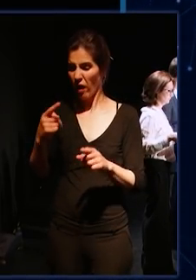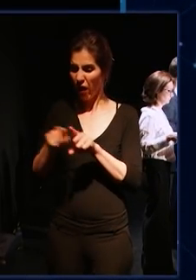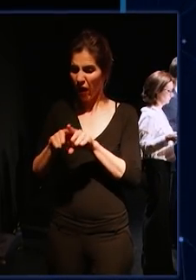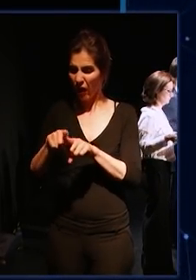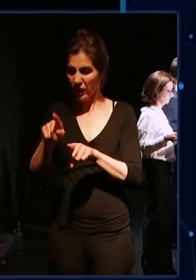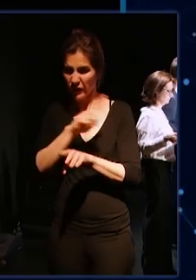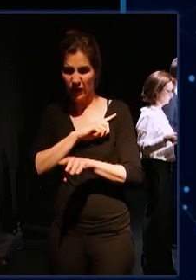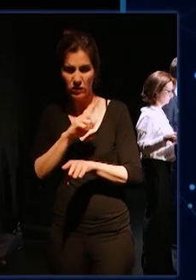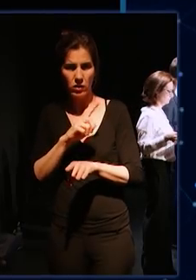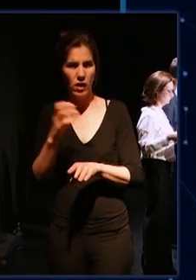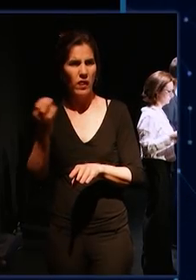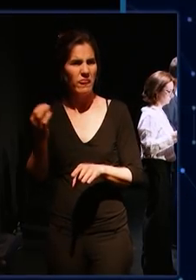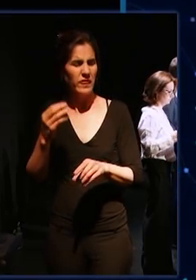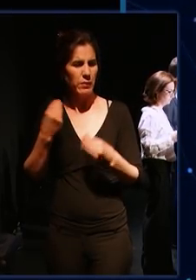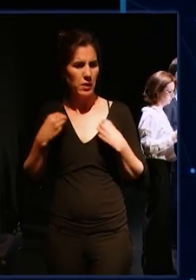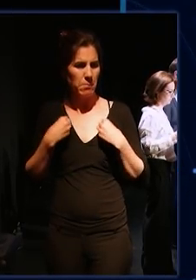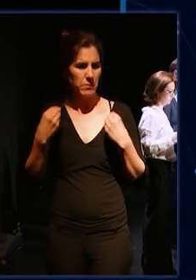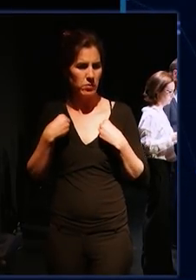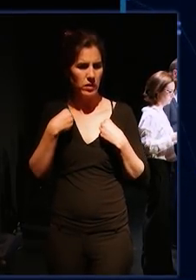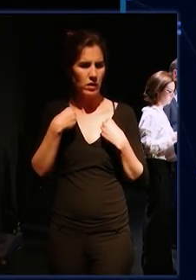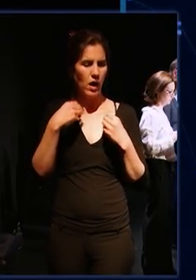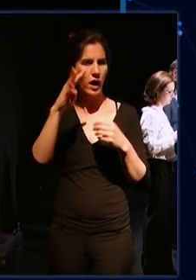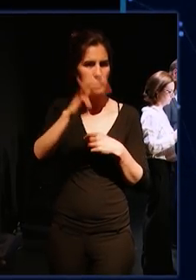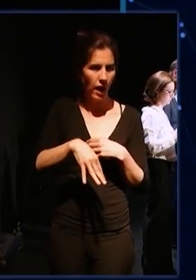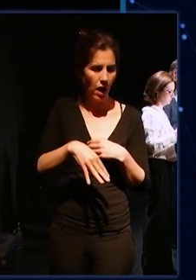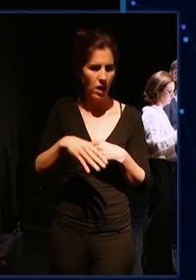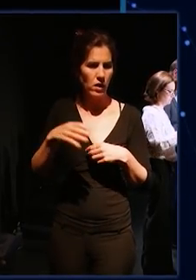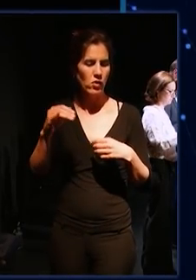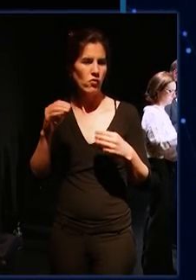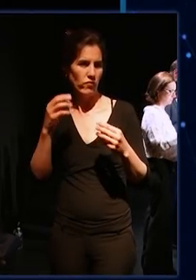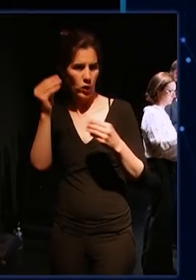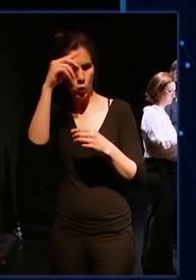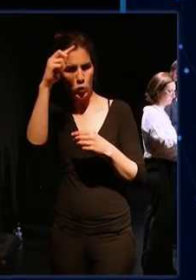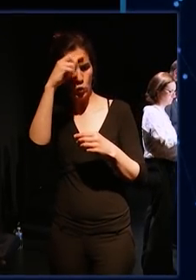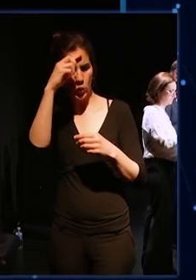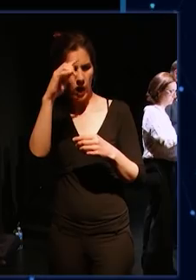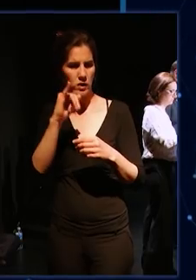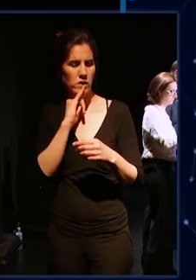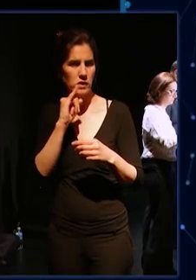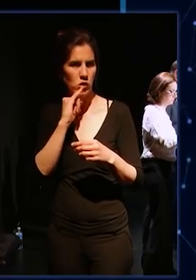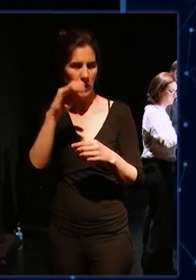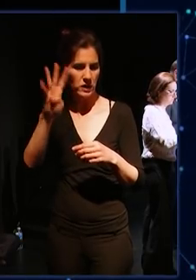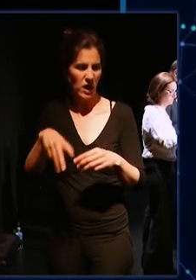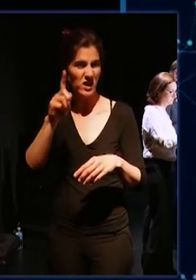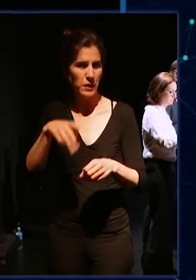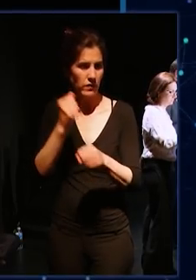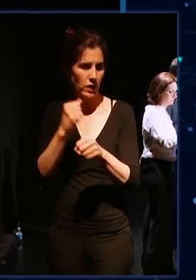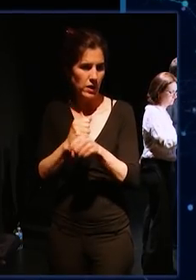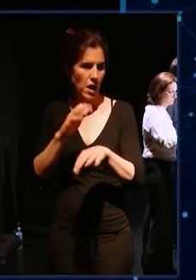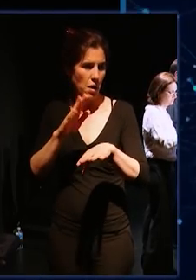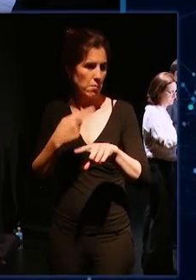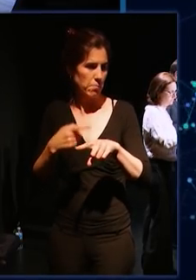de viure en català, fer cultura en català, i treballar perquè la nostra llengua pròpia estigui a dalt de